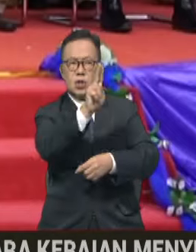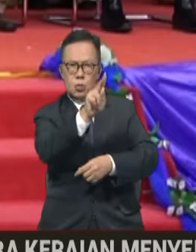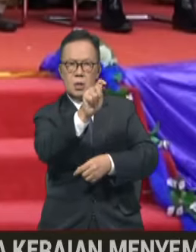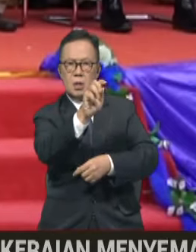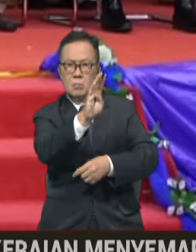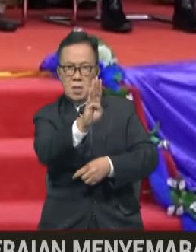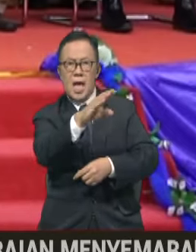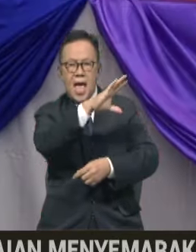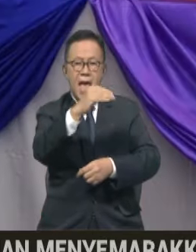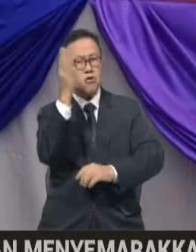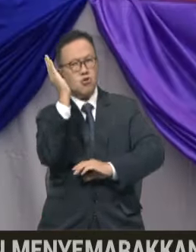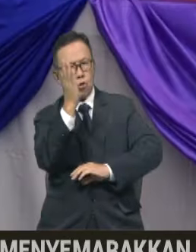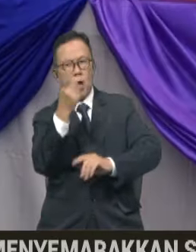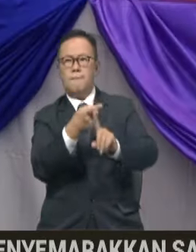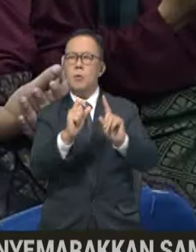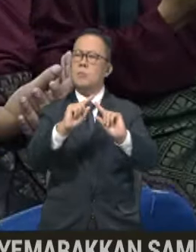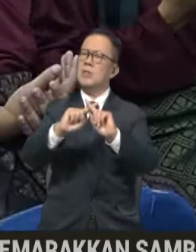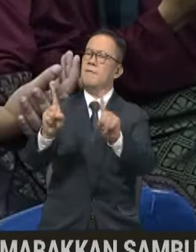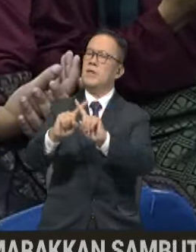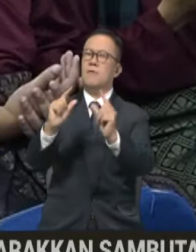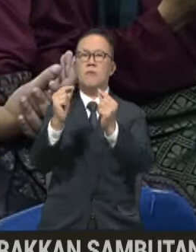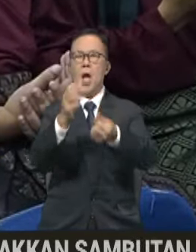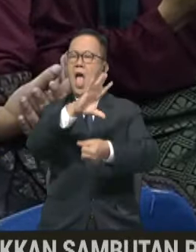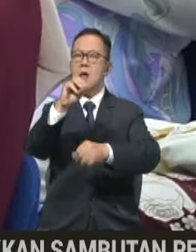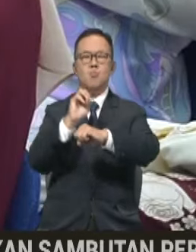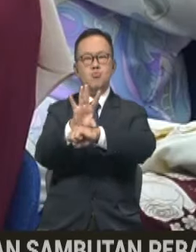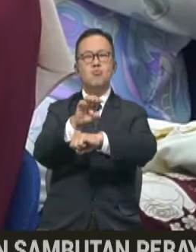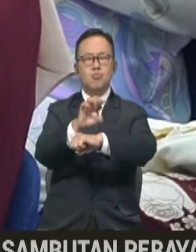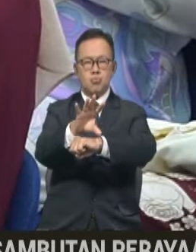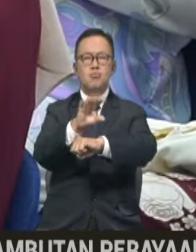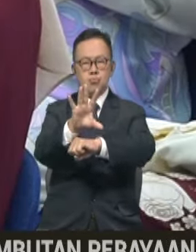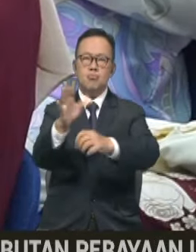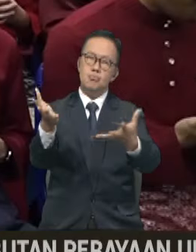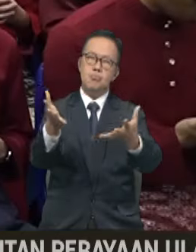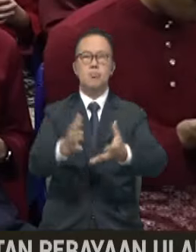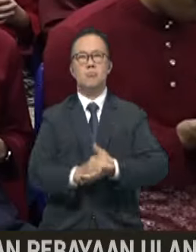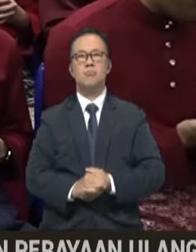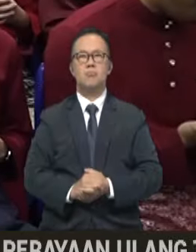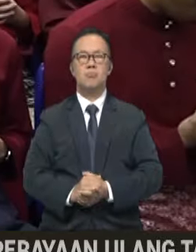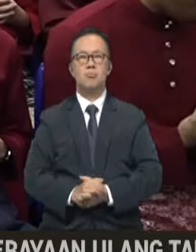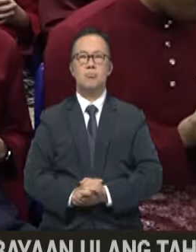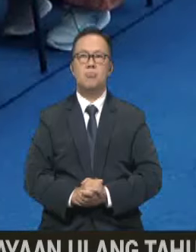antaranya takliman dari pelbagai fakulti, kaunseling dan program sukarelawan.